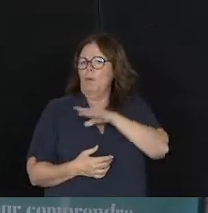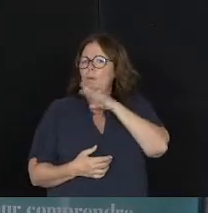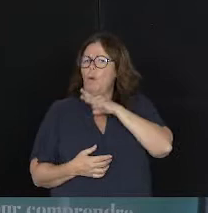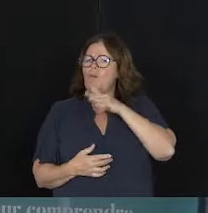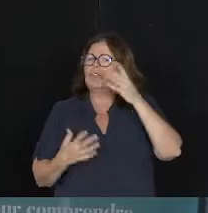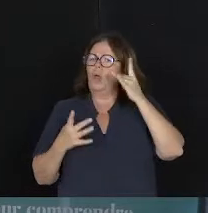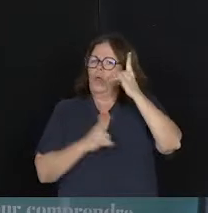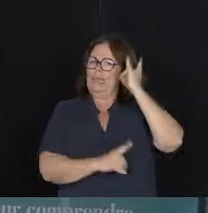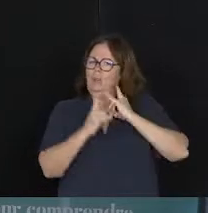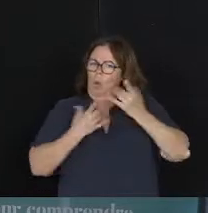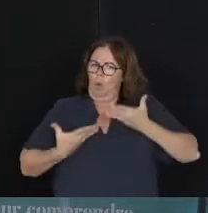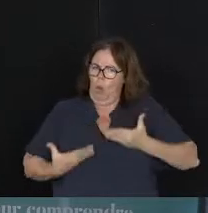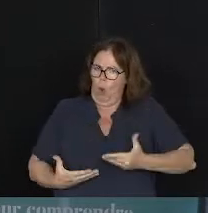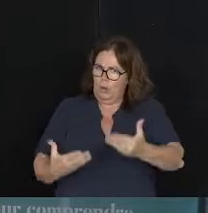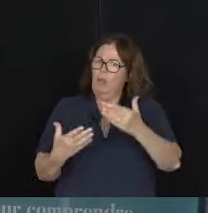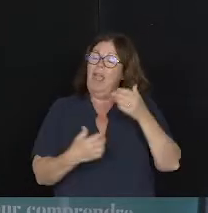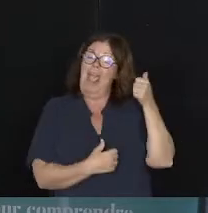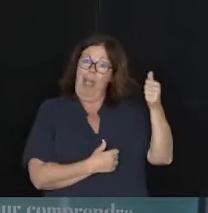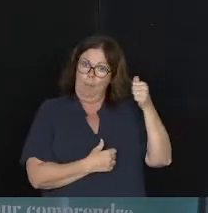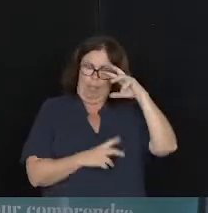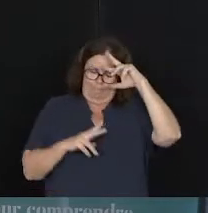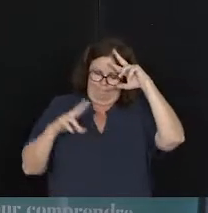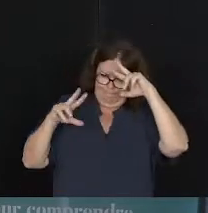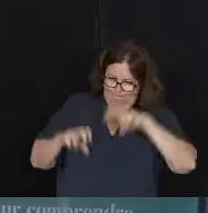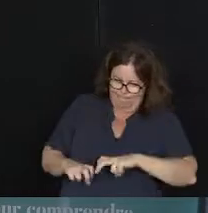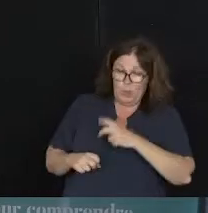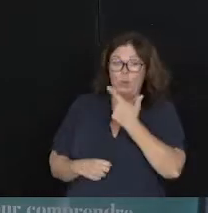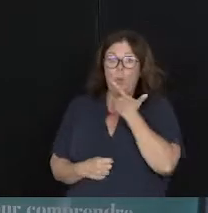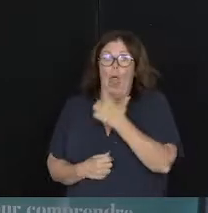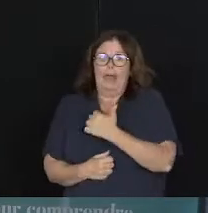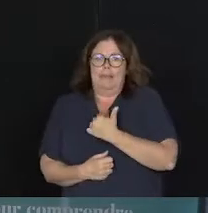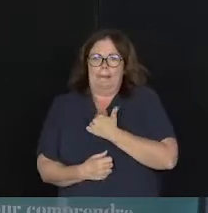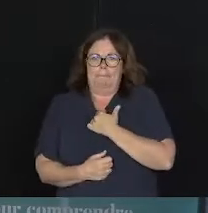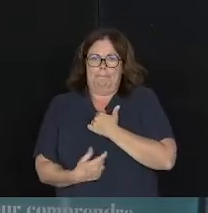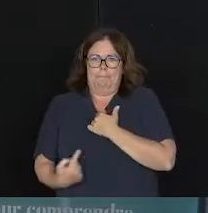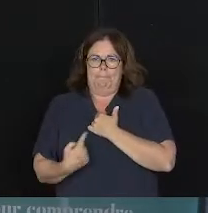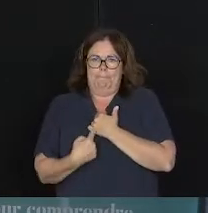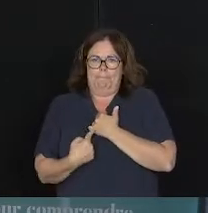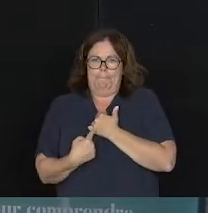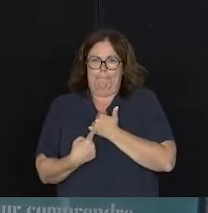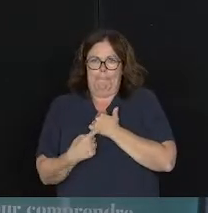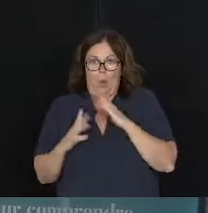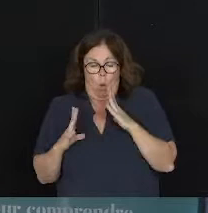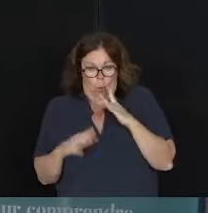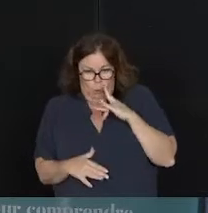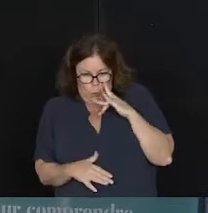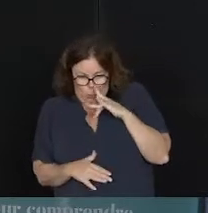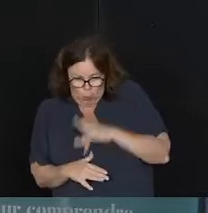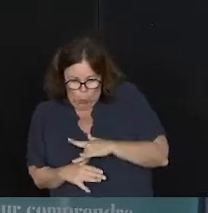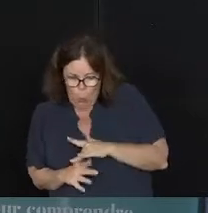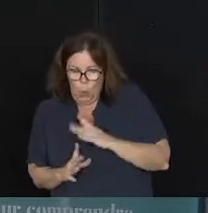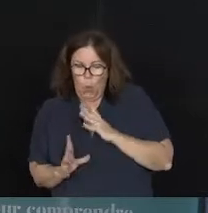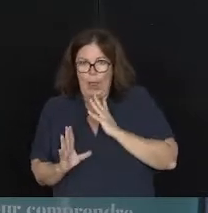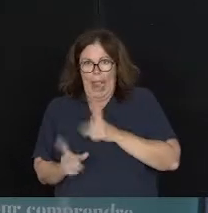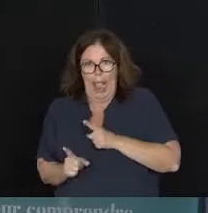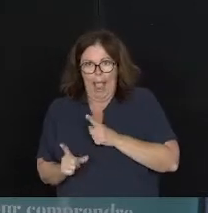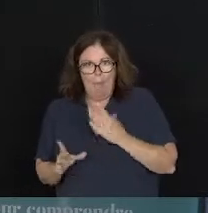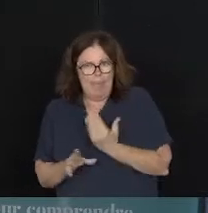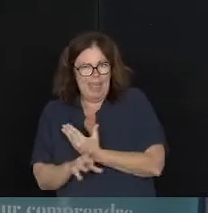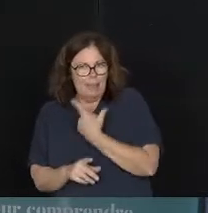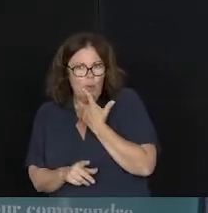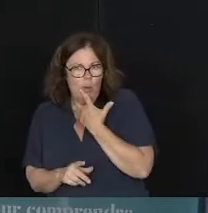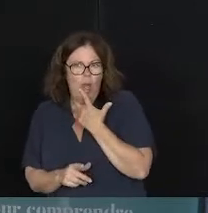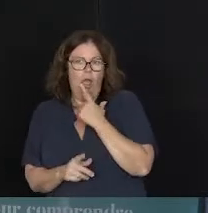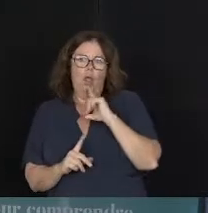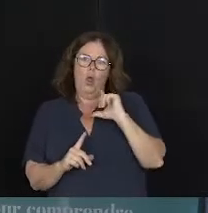de Picardie Jules Verne, qui va interroger la question, l'échelle de l'intime et des individus. L'échelle en mezzo, on pourrait